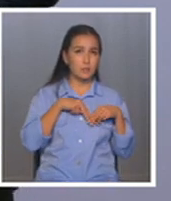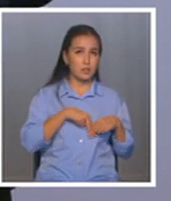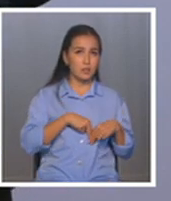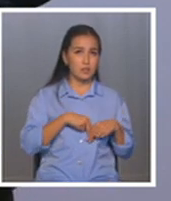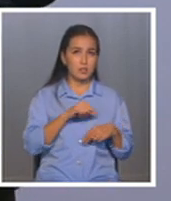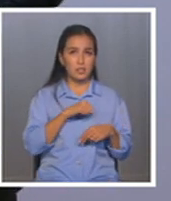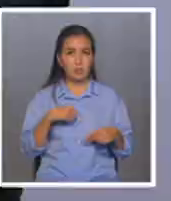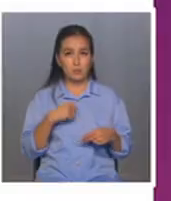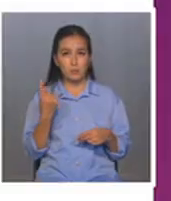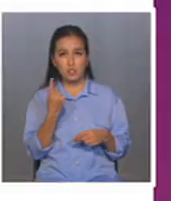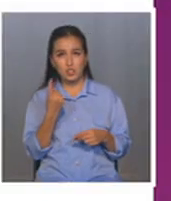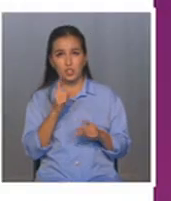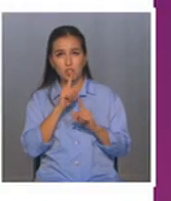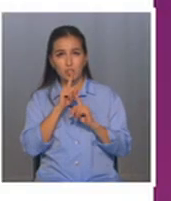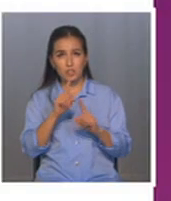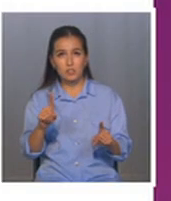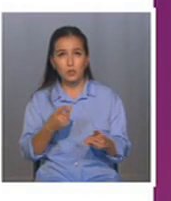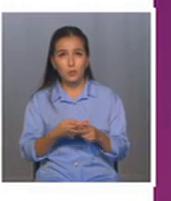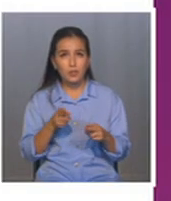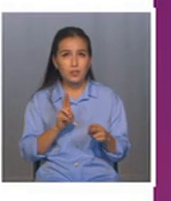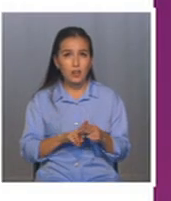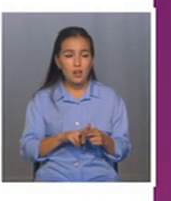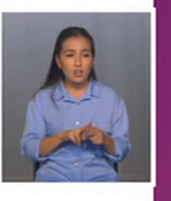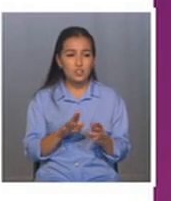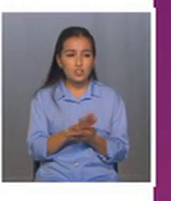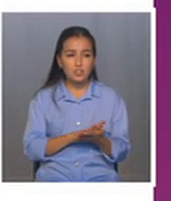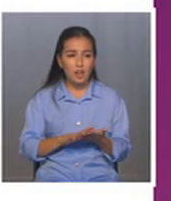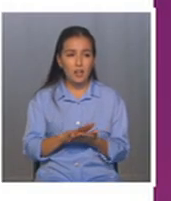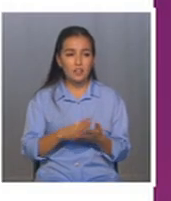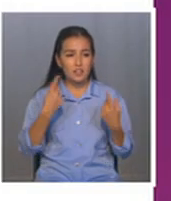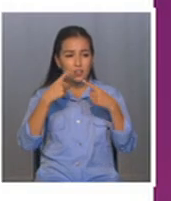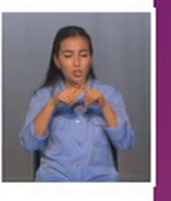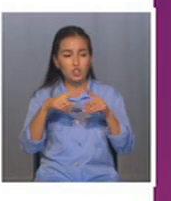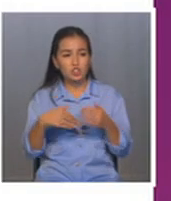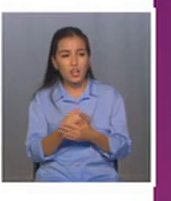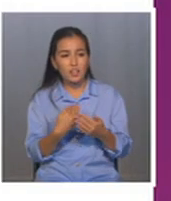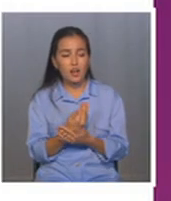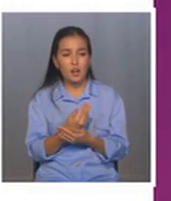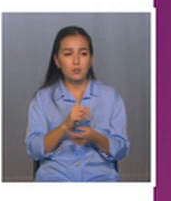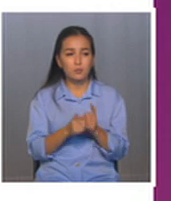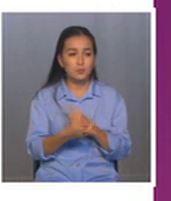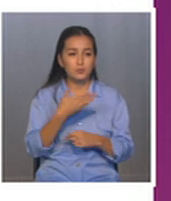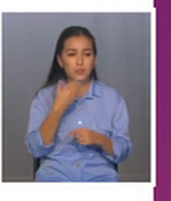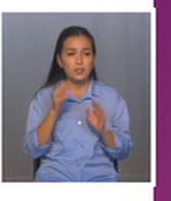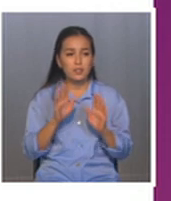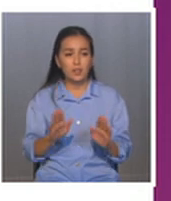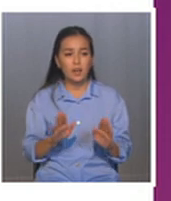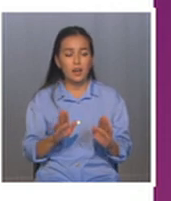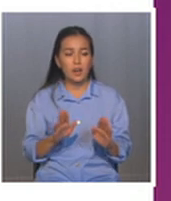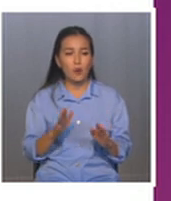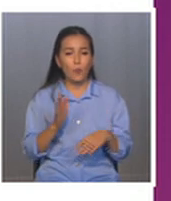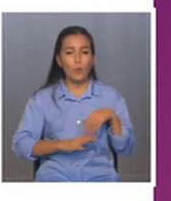бірінші ерекшелігі онда ешқандай да технологиялық жаңалықтарды қолдану емес, тек қана қол